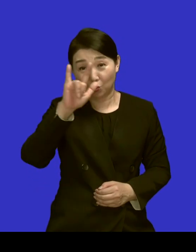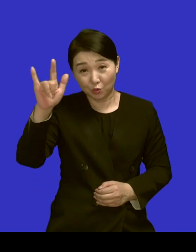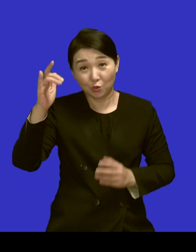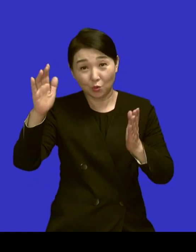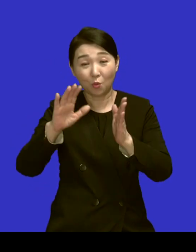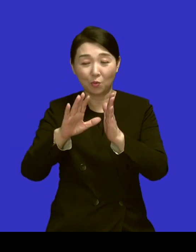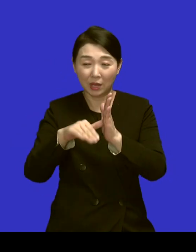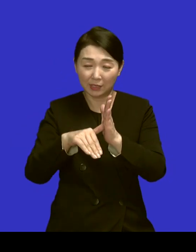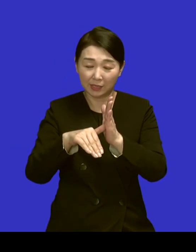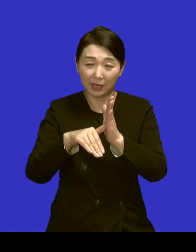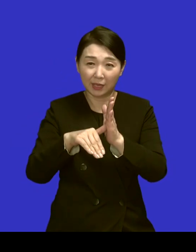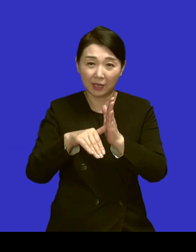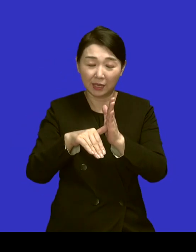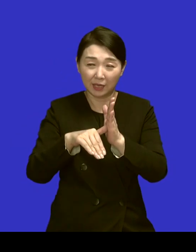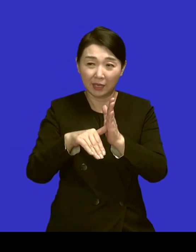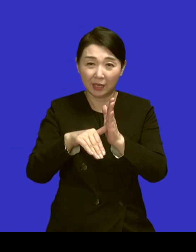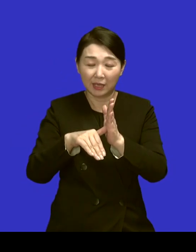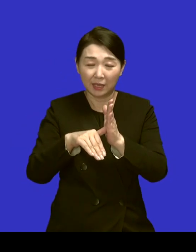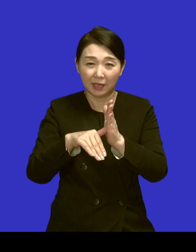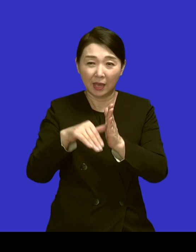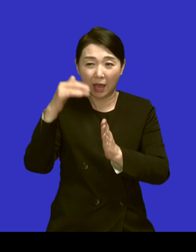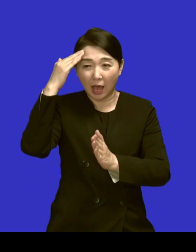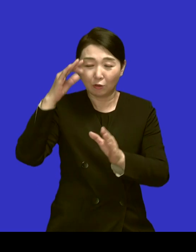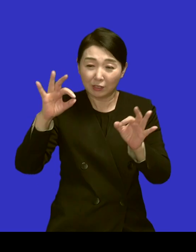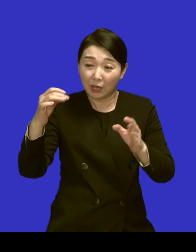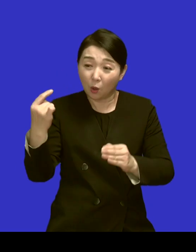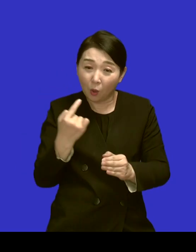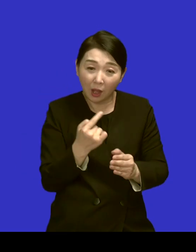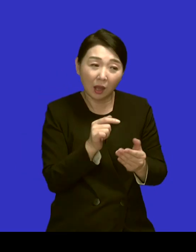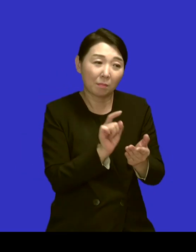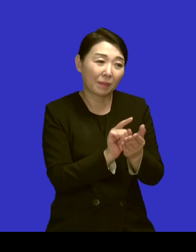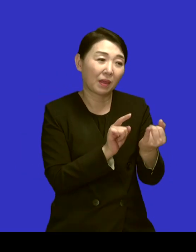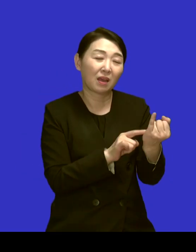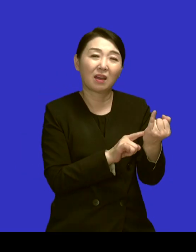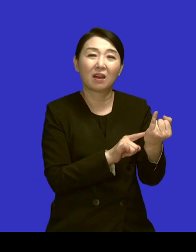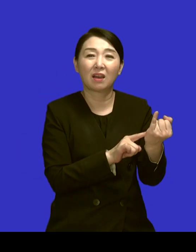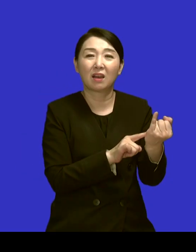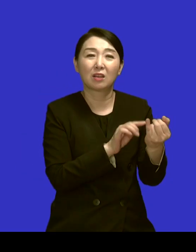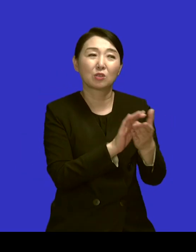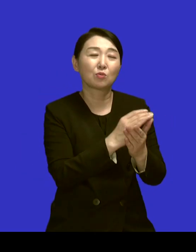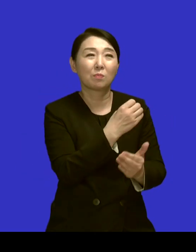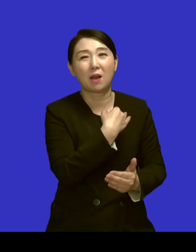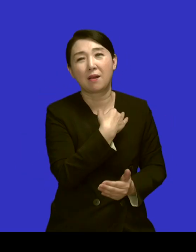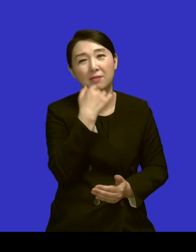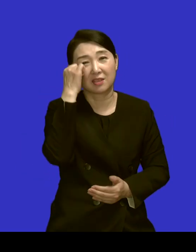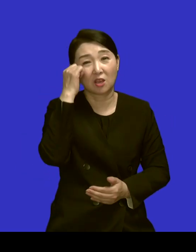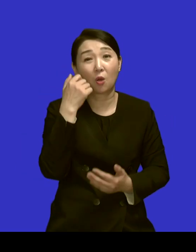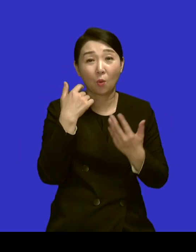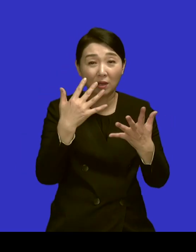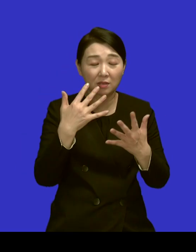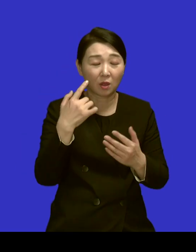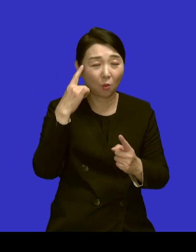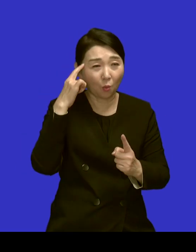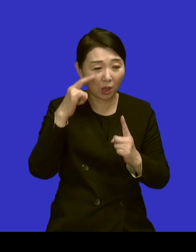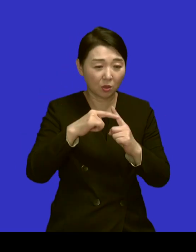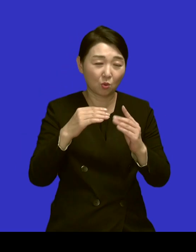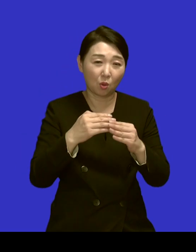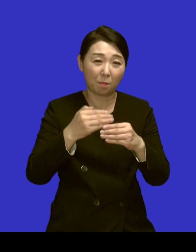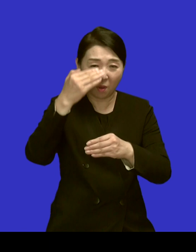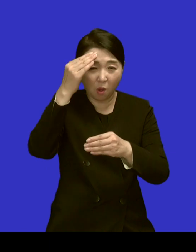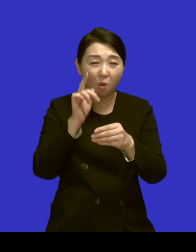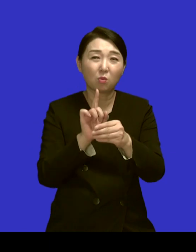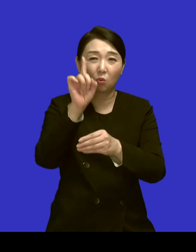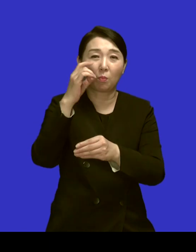나와서 만난 그 친구분 말씀이 너무 와닿더라고요. 교회 벽이 높고 교회는 바깥으로 나와주지